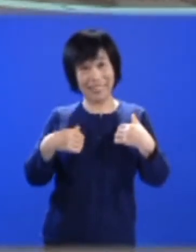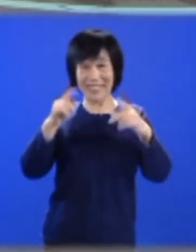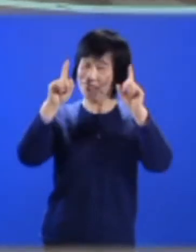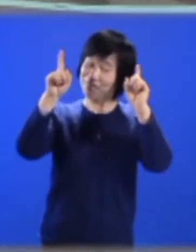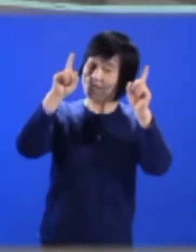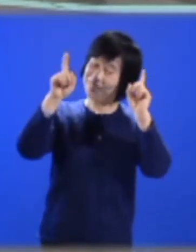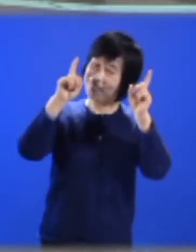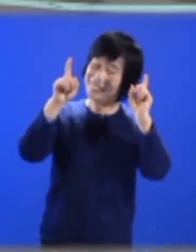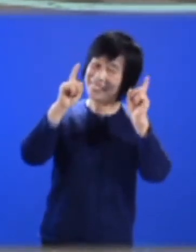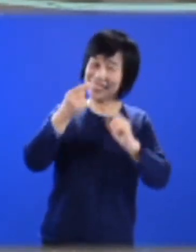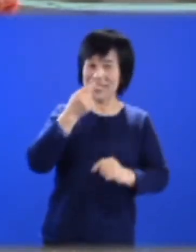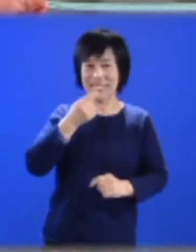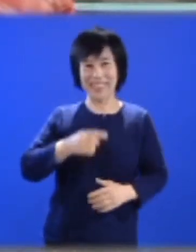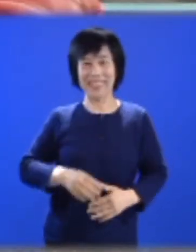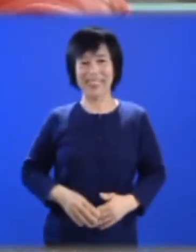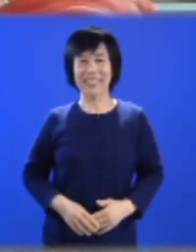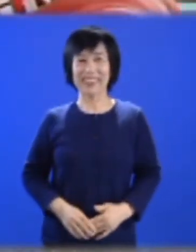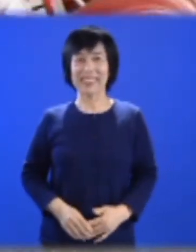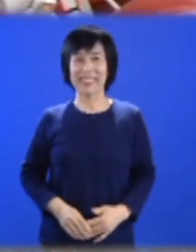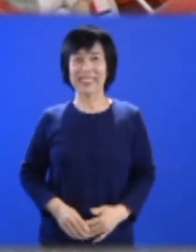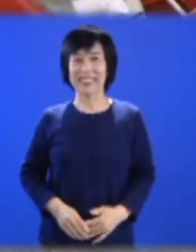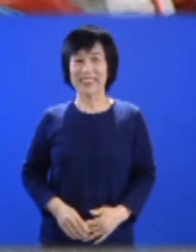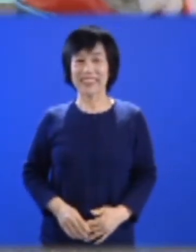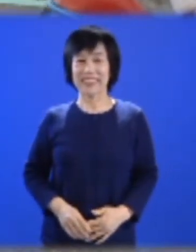んじゃいました。